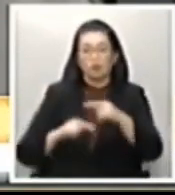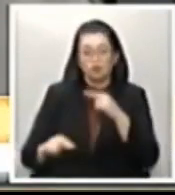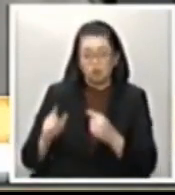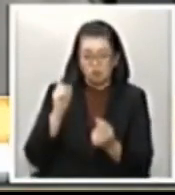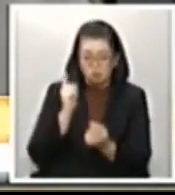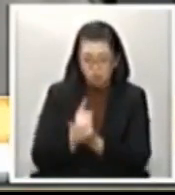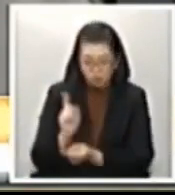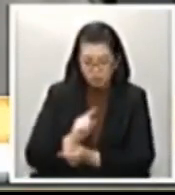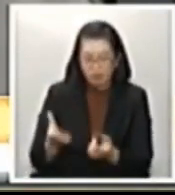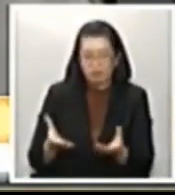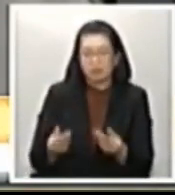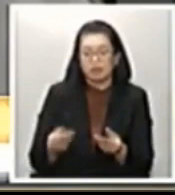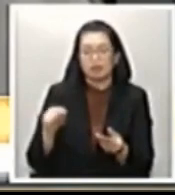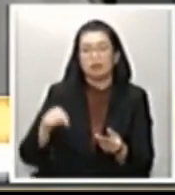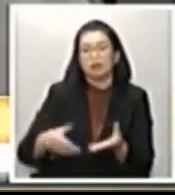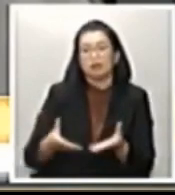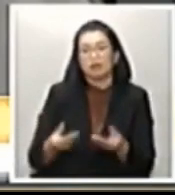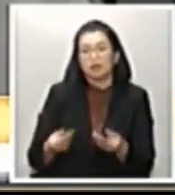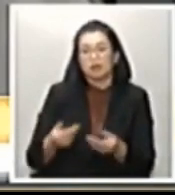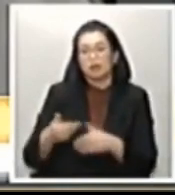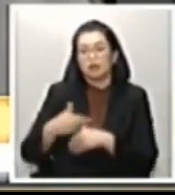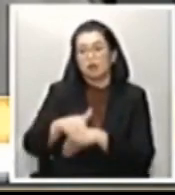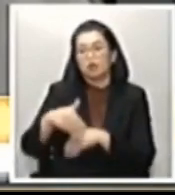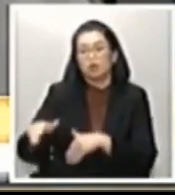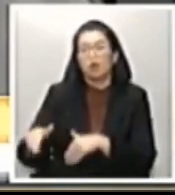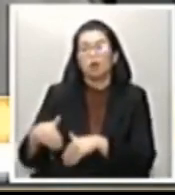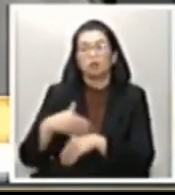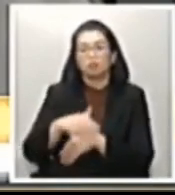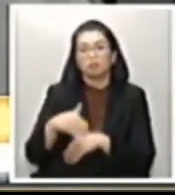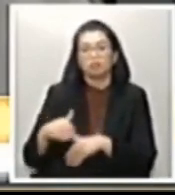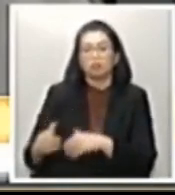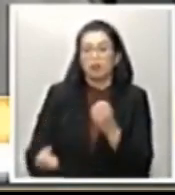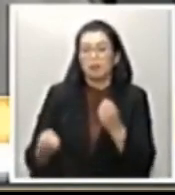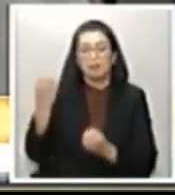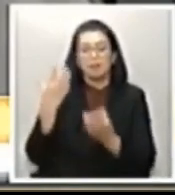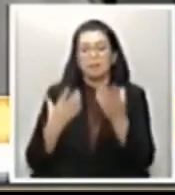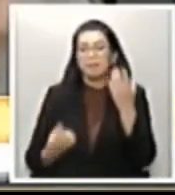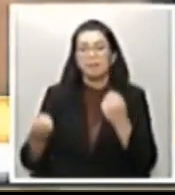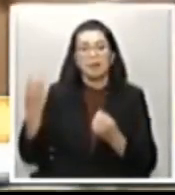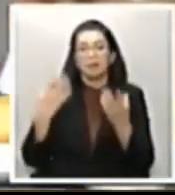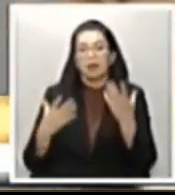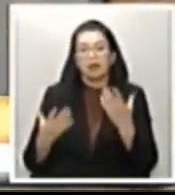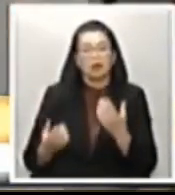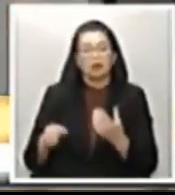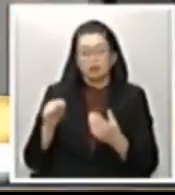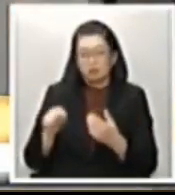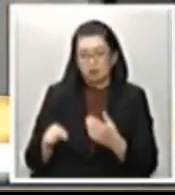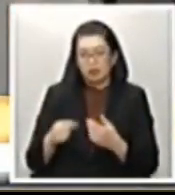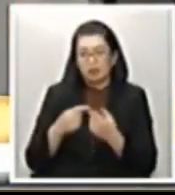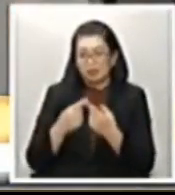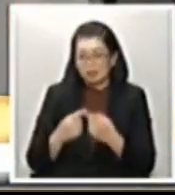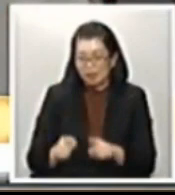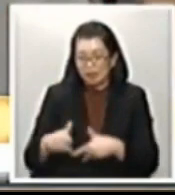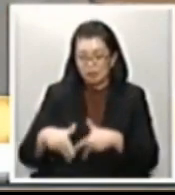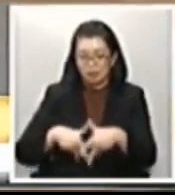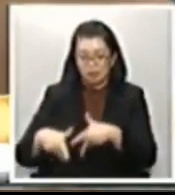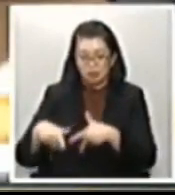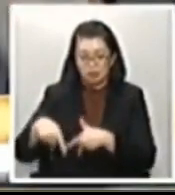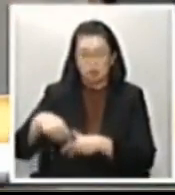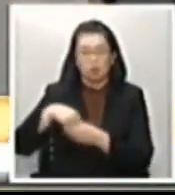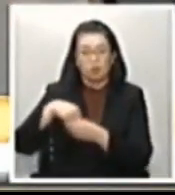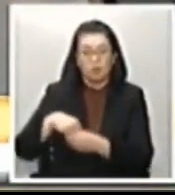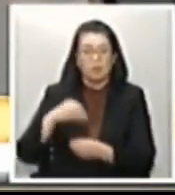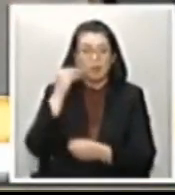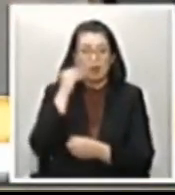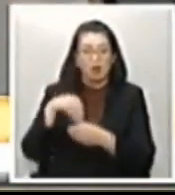าพื้นที่ดังกล่าวเป็นพื้นที่นอกเขตสงวนนะครับเป็นป่าถาวรข้อเท็จจริงพี่น้องประชาชนปลูกบ้